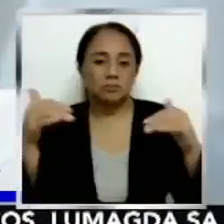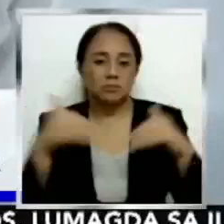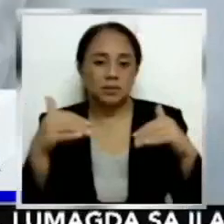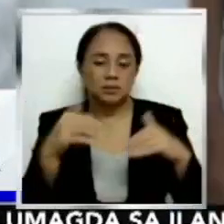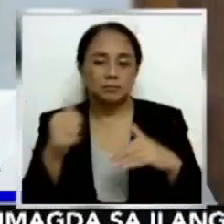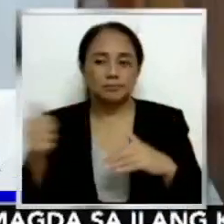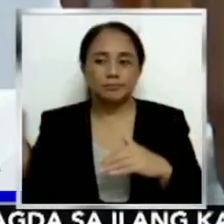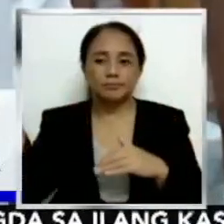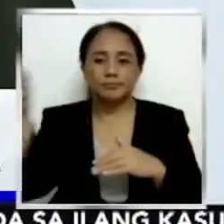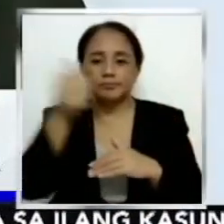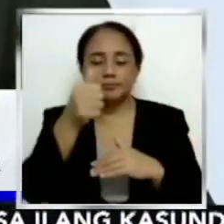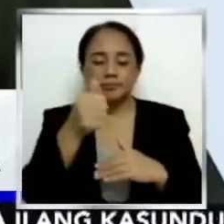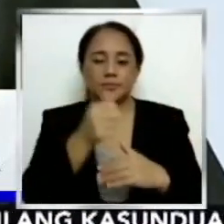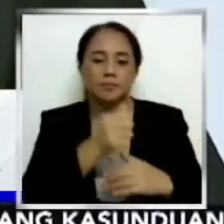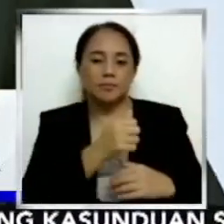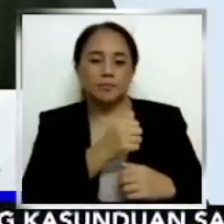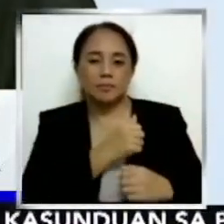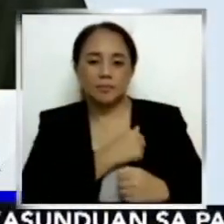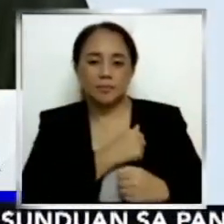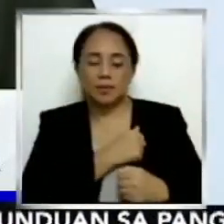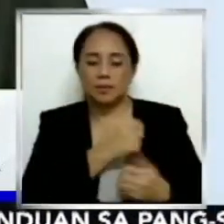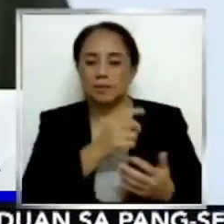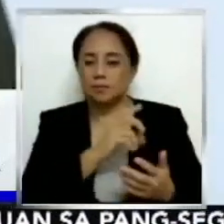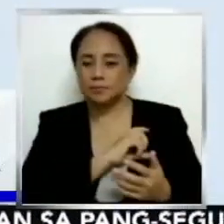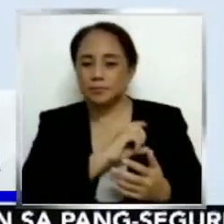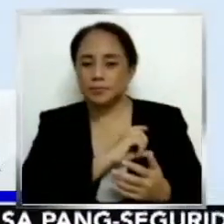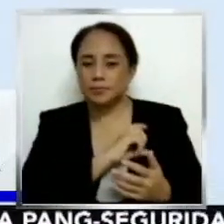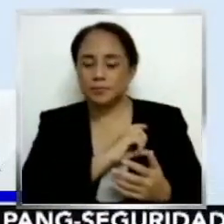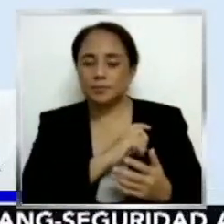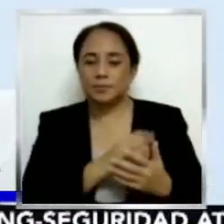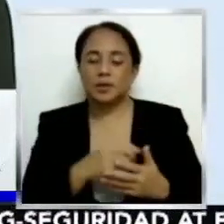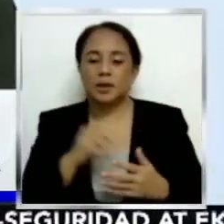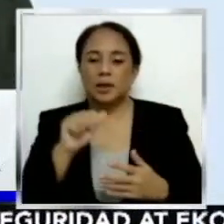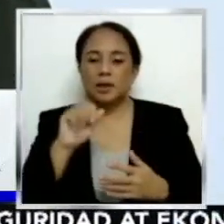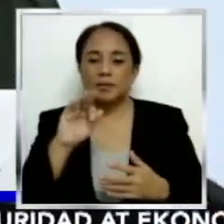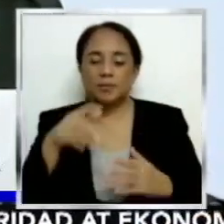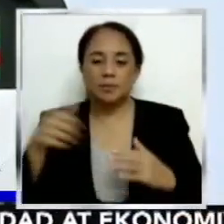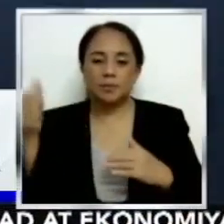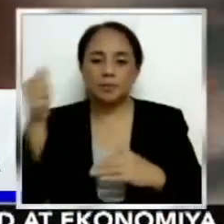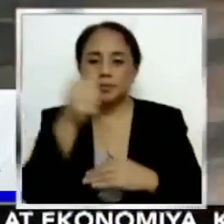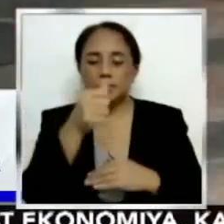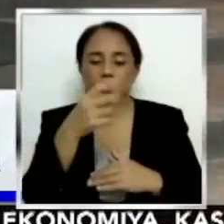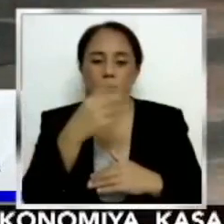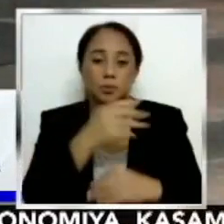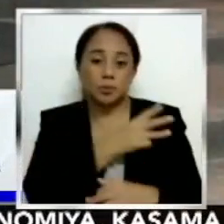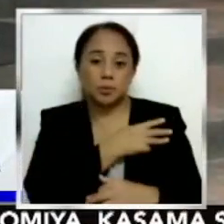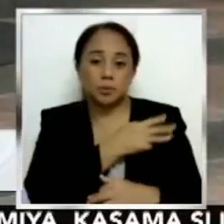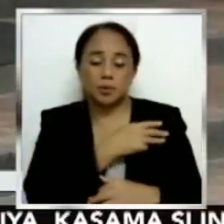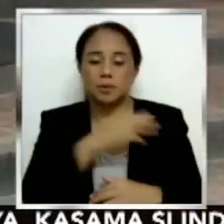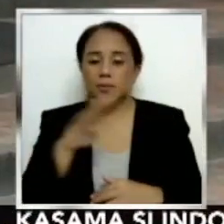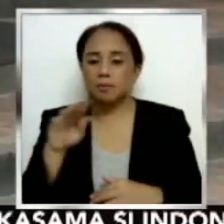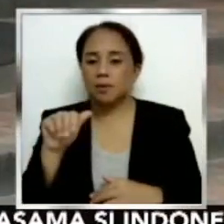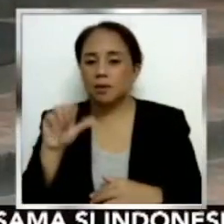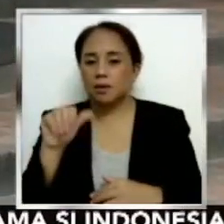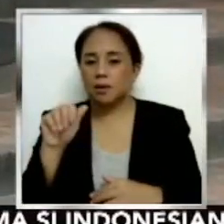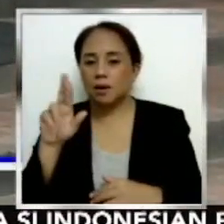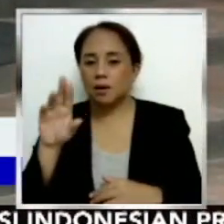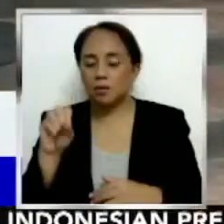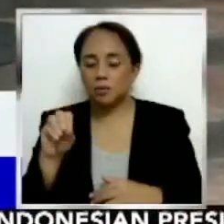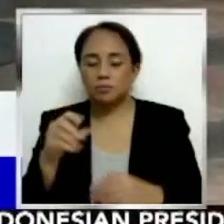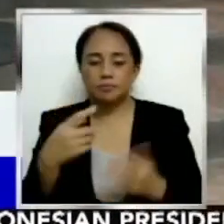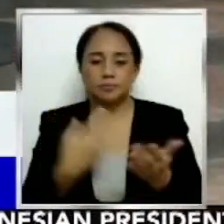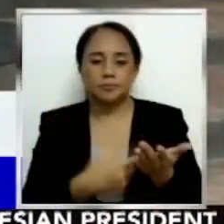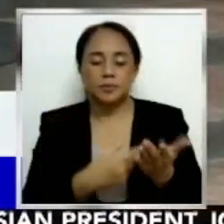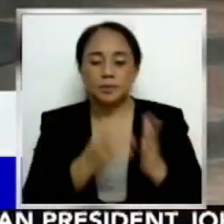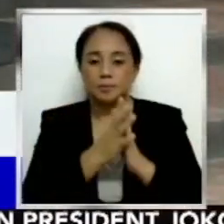security forces sa bansa, kabilang na si AFP Chief Lieutenant General Bartolome Bacaro. Ang pagtalakay sa peace and order situation